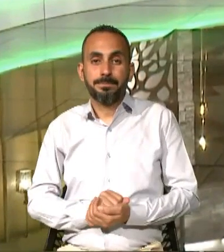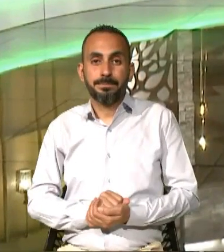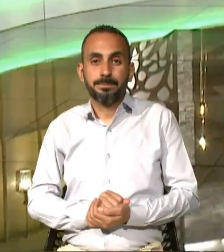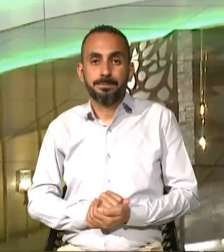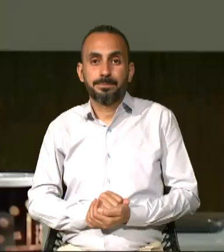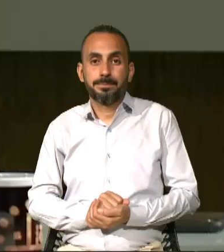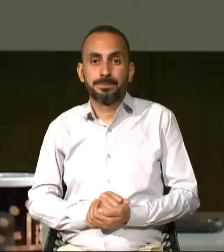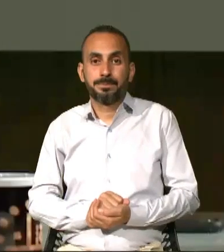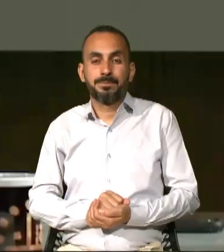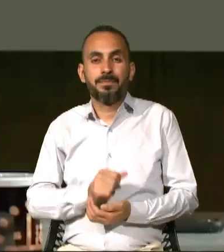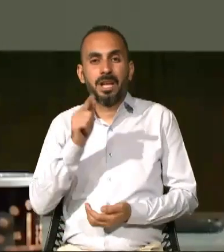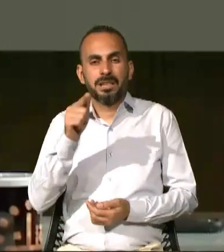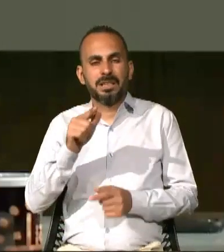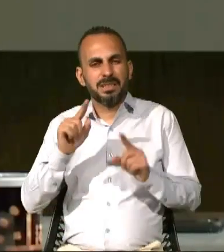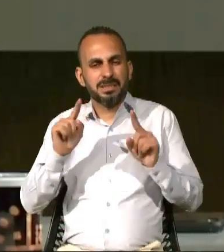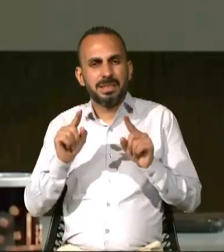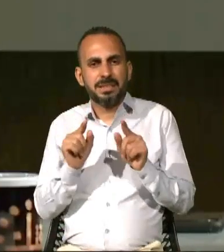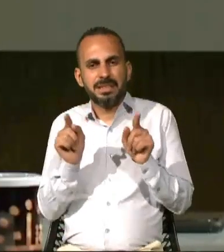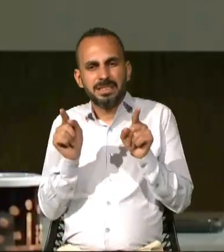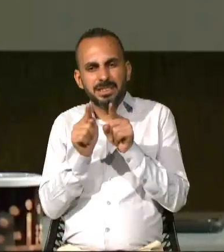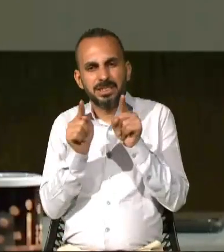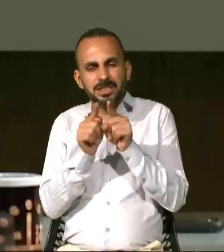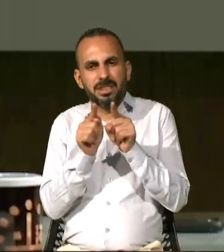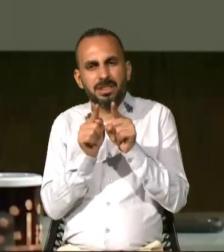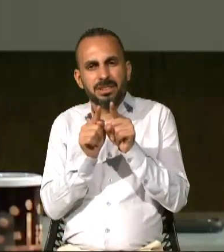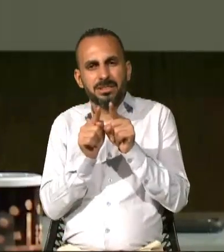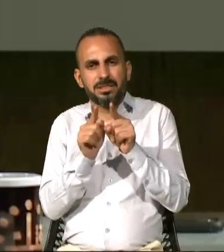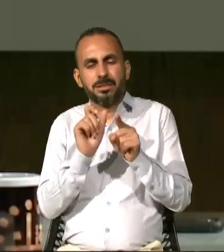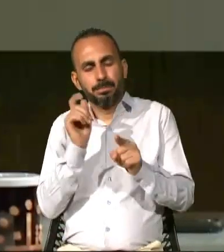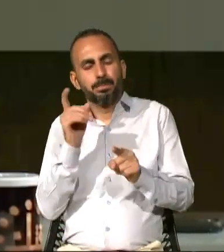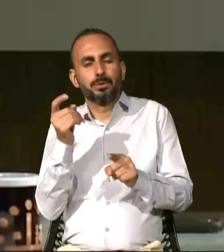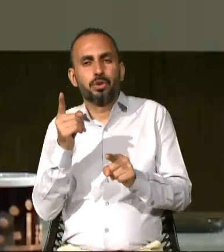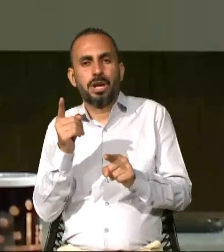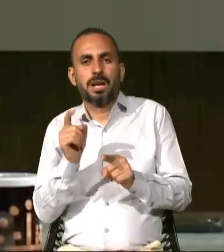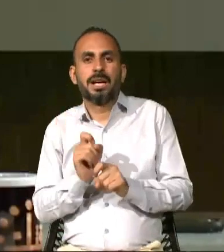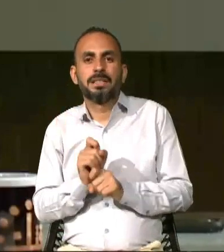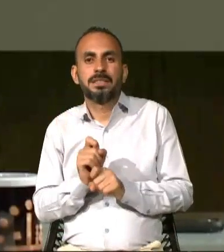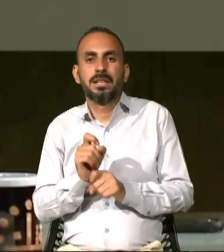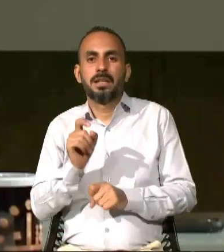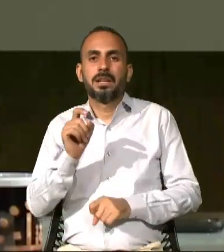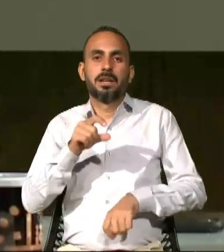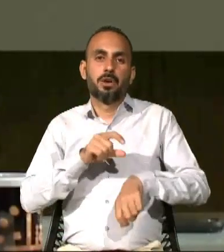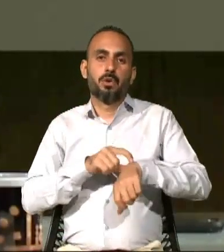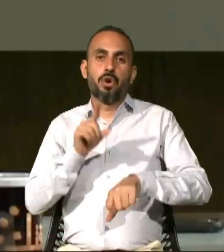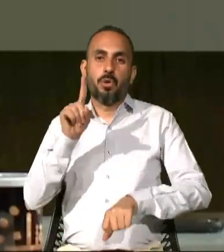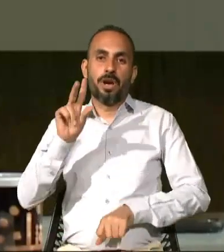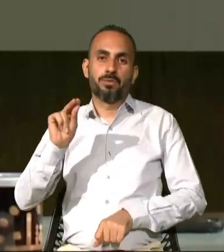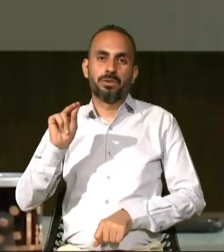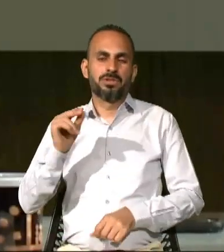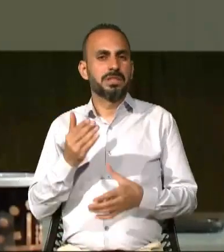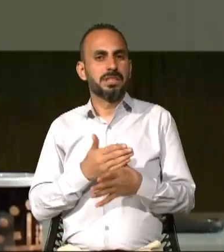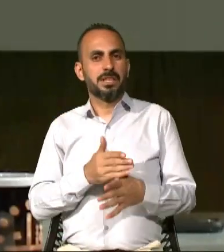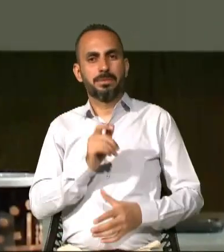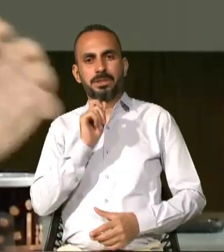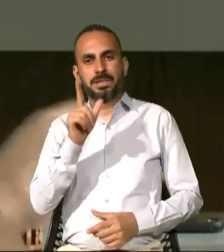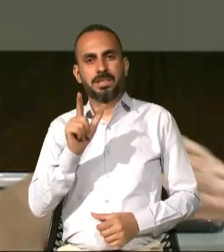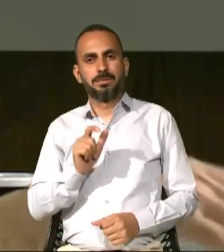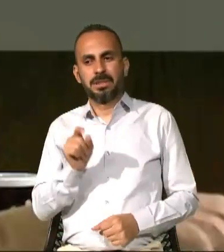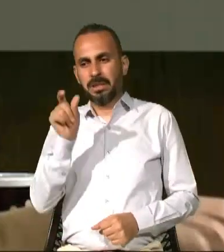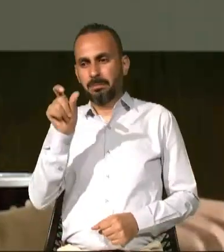اديني تلخيص عن لقا 21. جميل. شوف لي انت ليه ذكرت الاصحاح ده بالذات